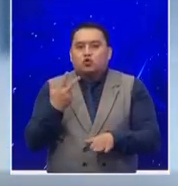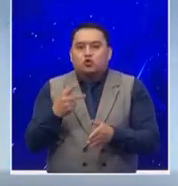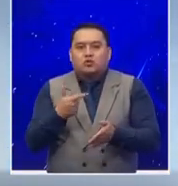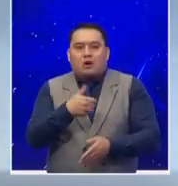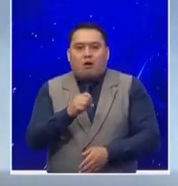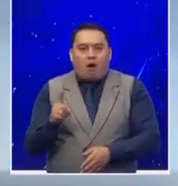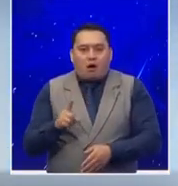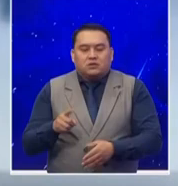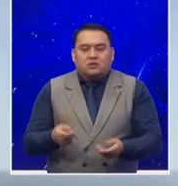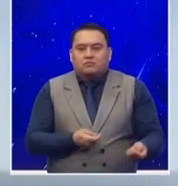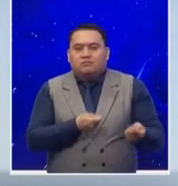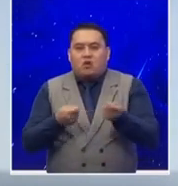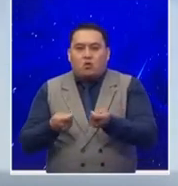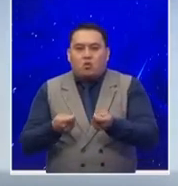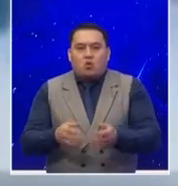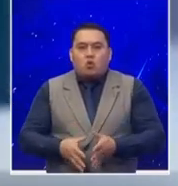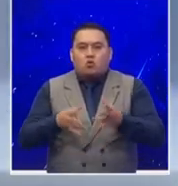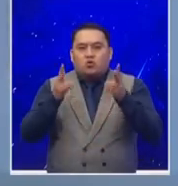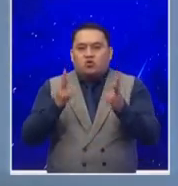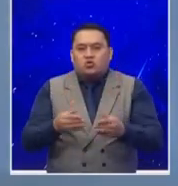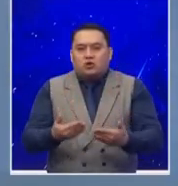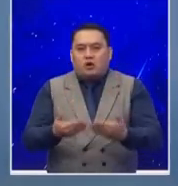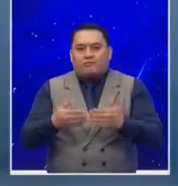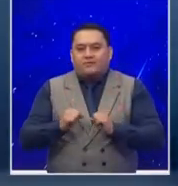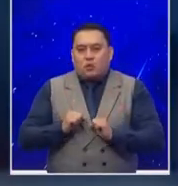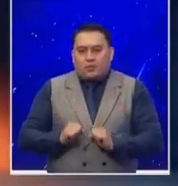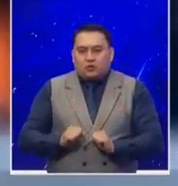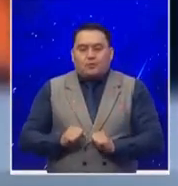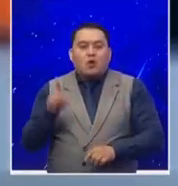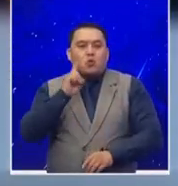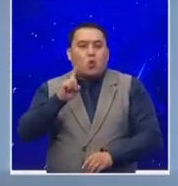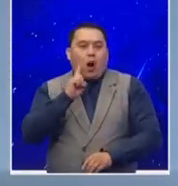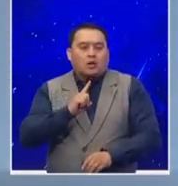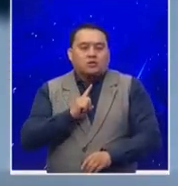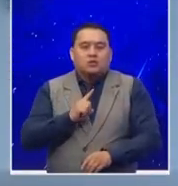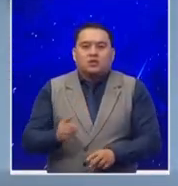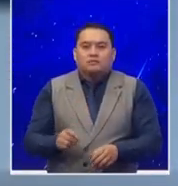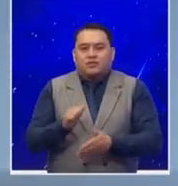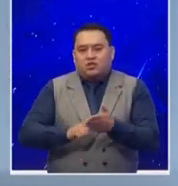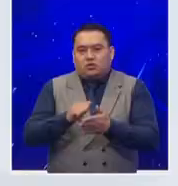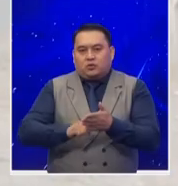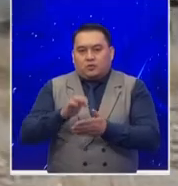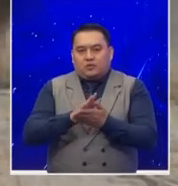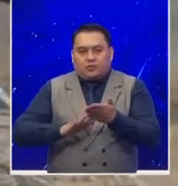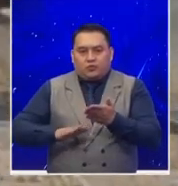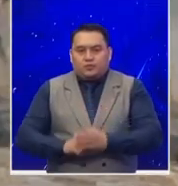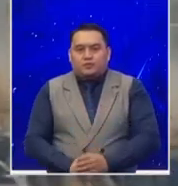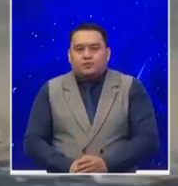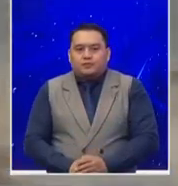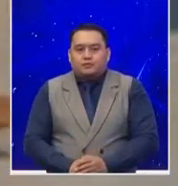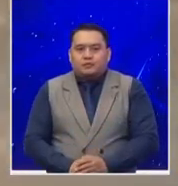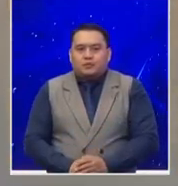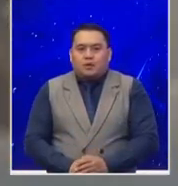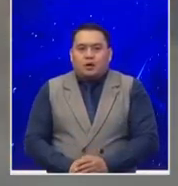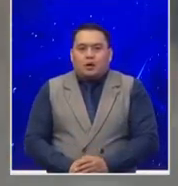газ баллонын алып шыққан. Осылайша үлкен апаттың бетін қайтарып үлгерген. Әзірге өрттің шығу себебі анықталып жатыр. Ақмола